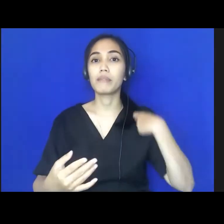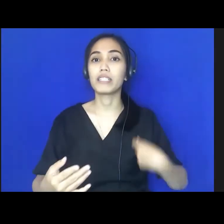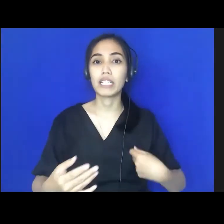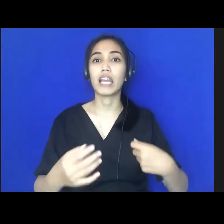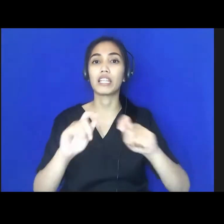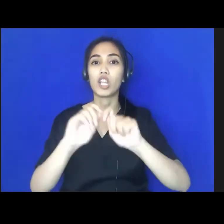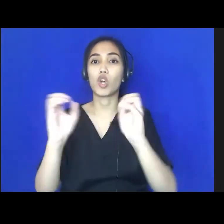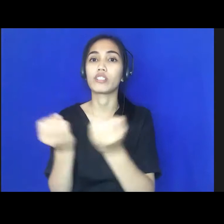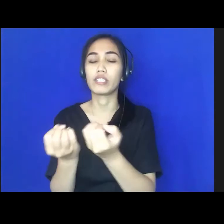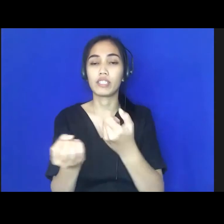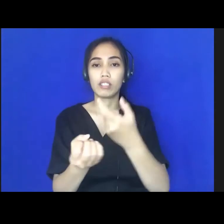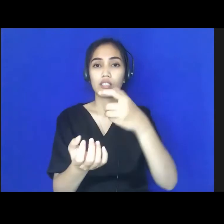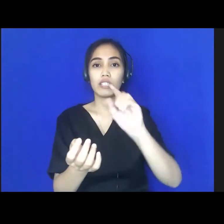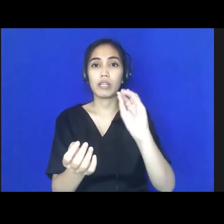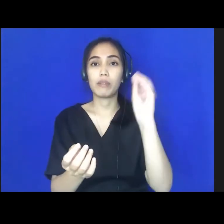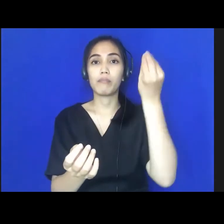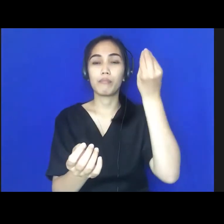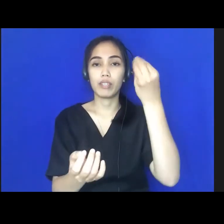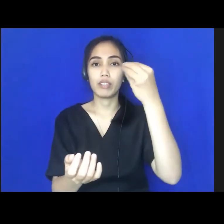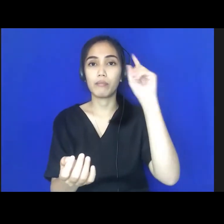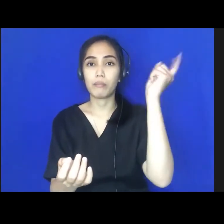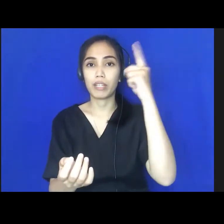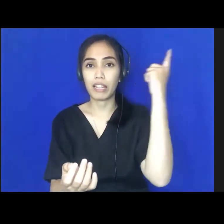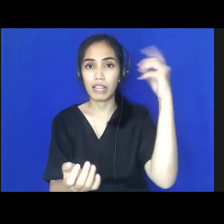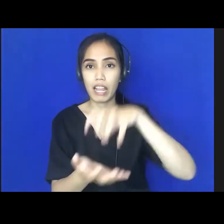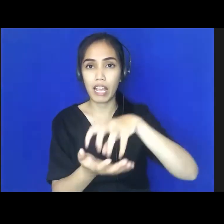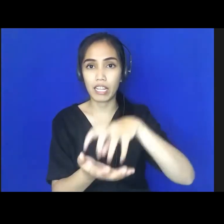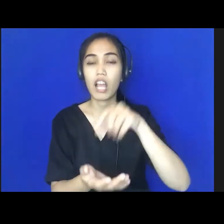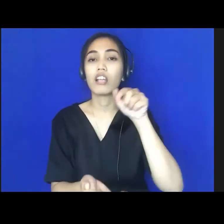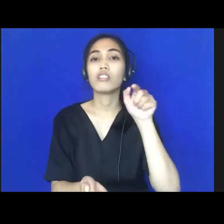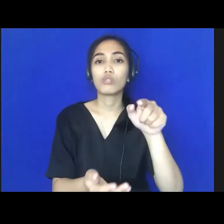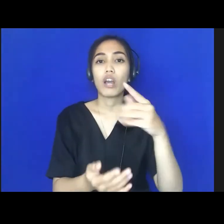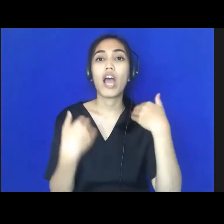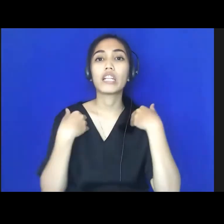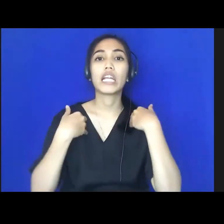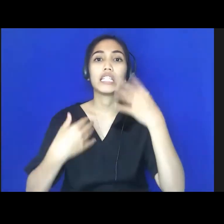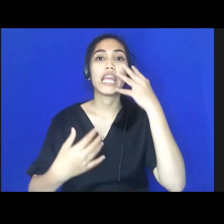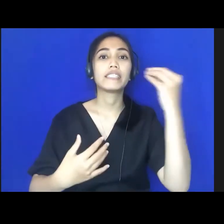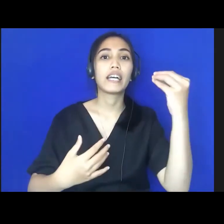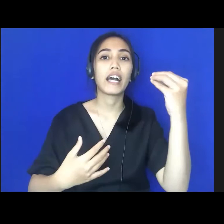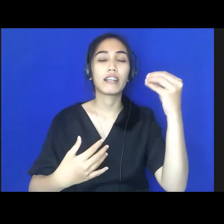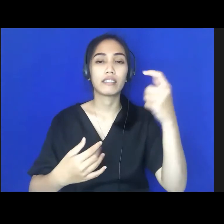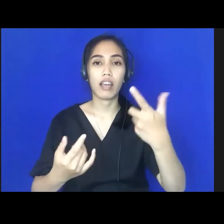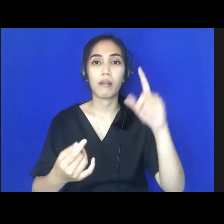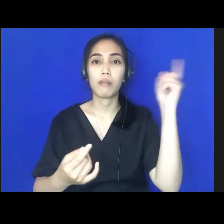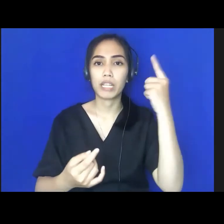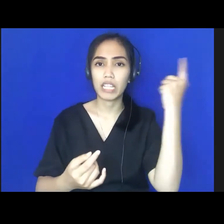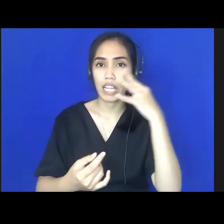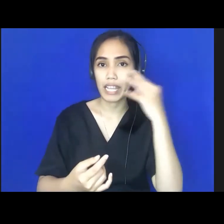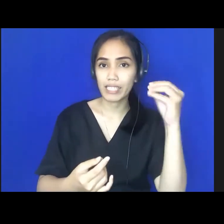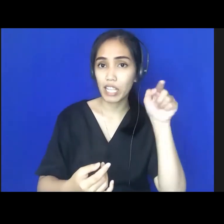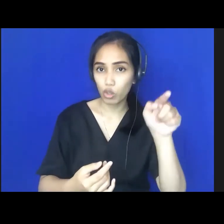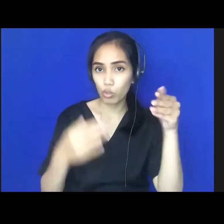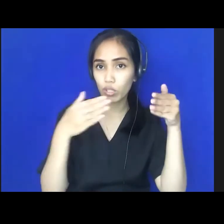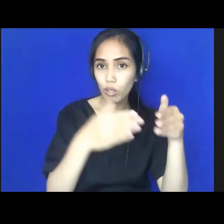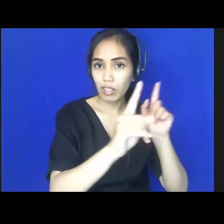dipimpin oleh pemerintah daerah tentunya adanya di tingkat desa ya. Jadi pemerintah desa lah yang akan nanti kita